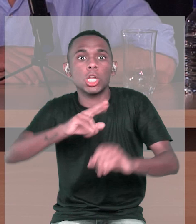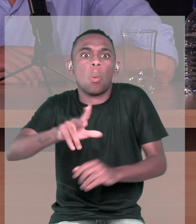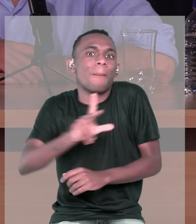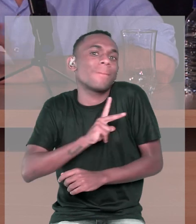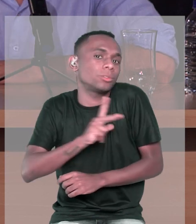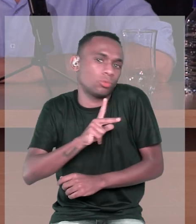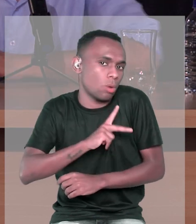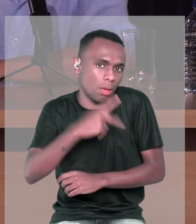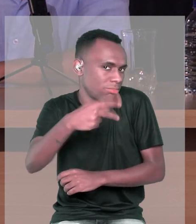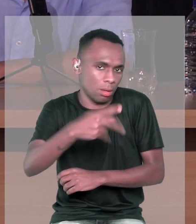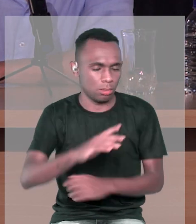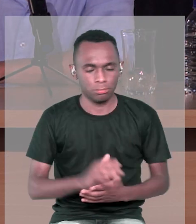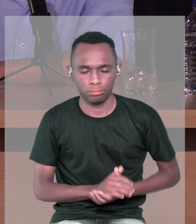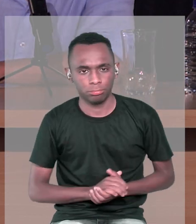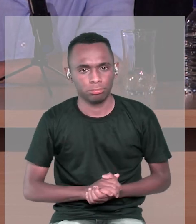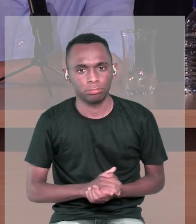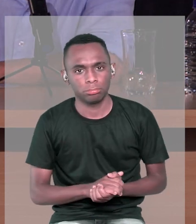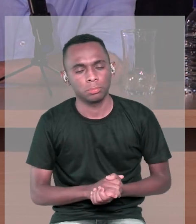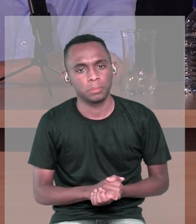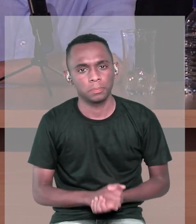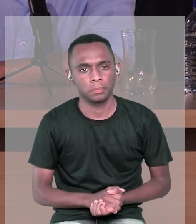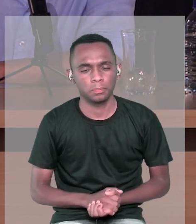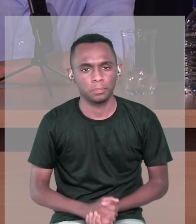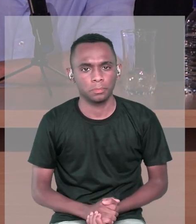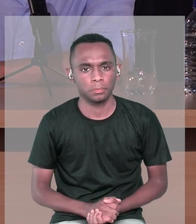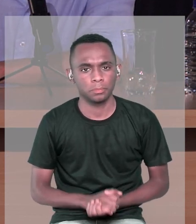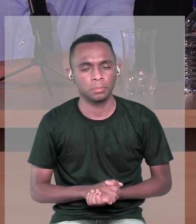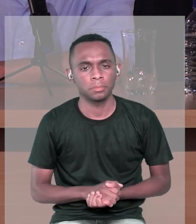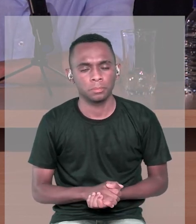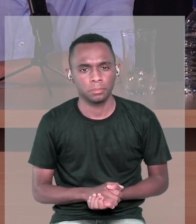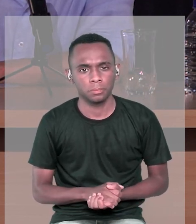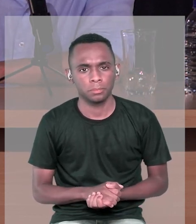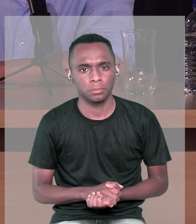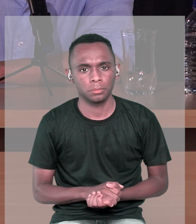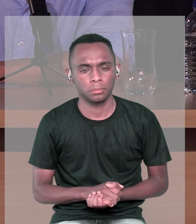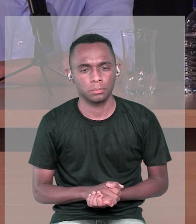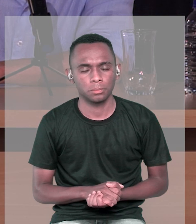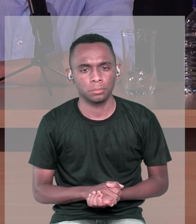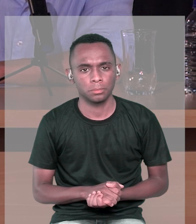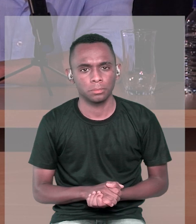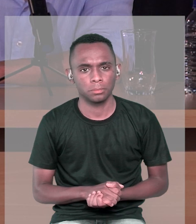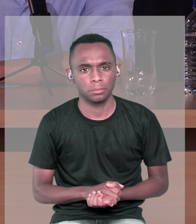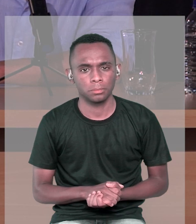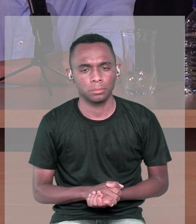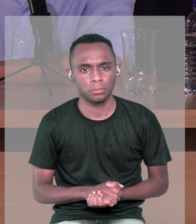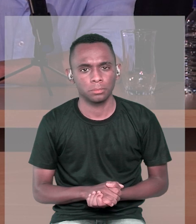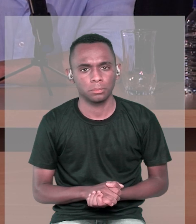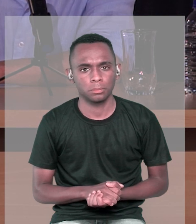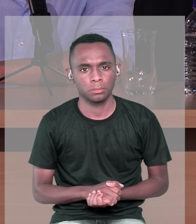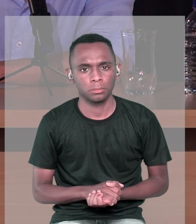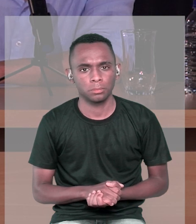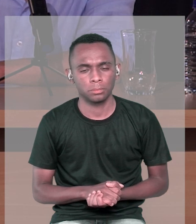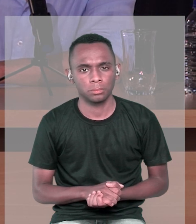privada. Quand vous parlez de gestes appropriés à une situation, quand vous